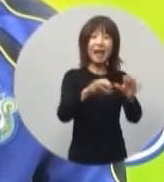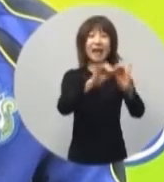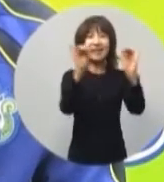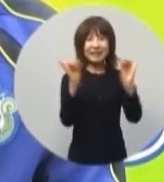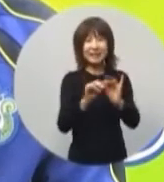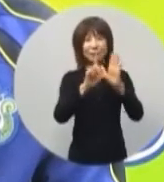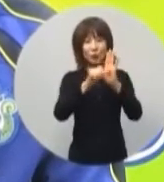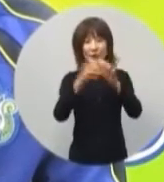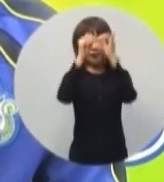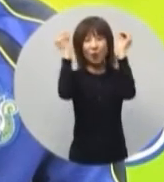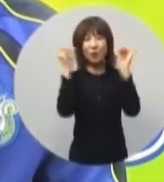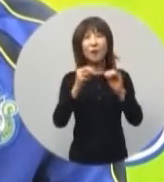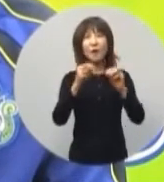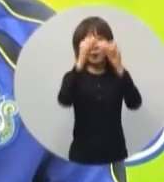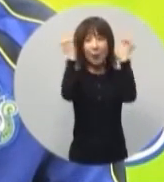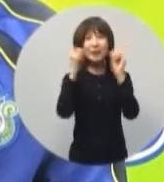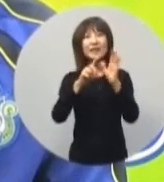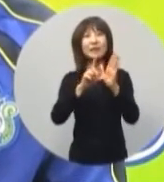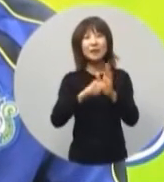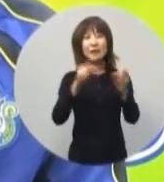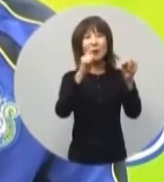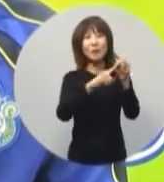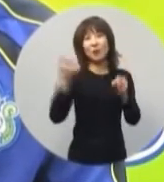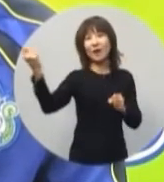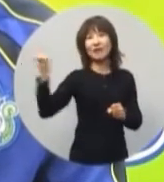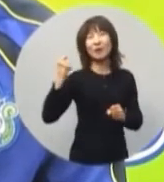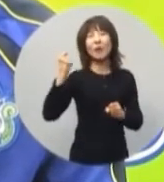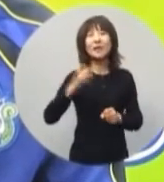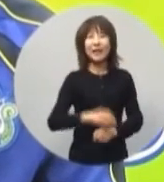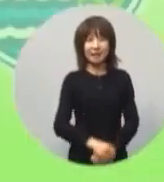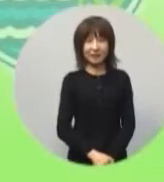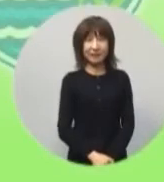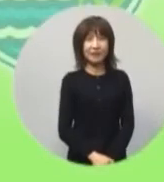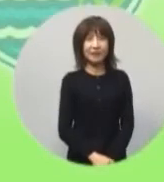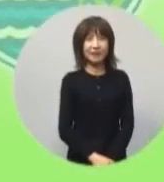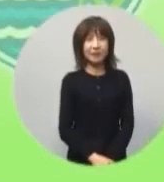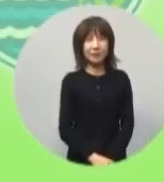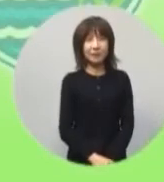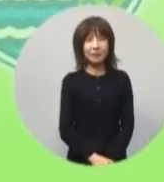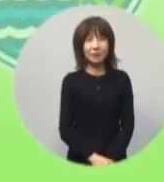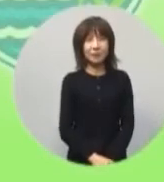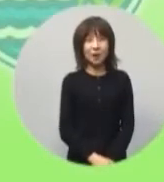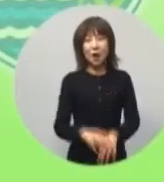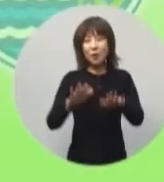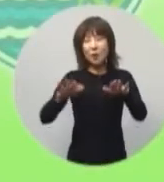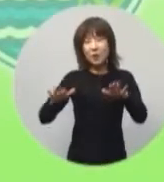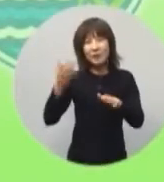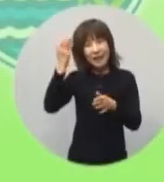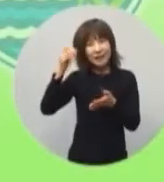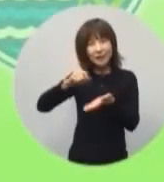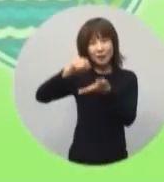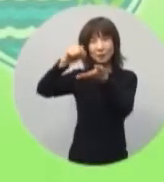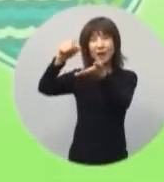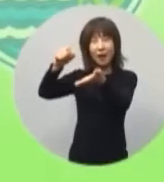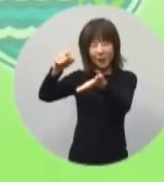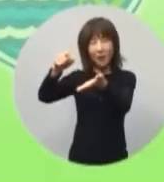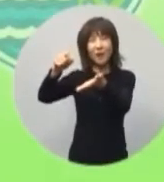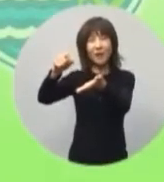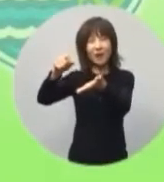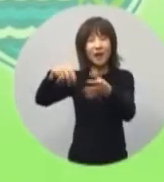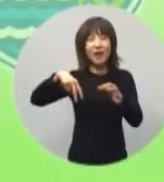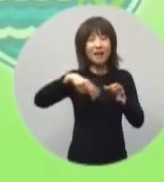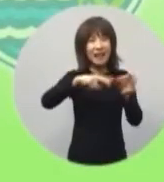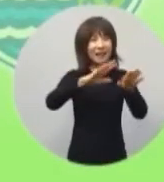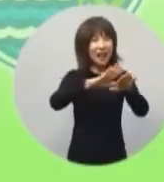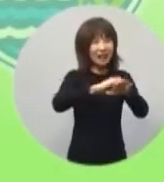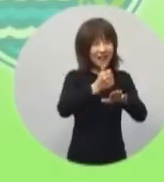ても個人としてもやっぱそういう目標はすごい強いですね。 子どもたちに夢を。サッカー選手を目